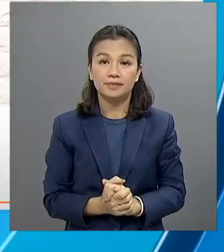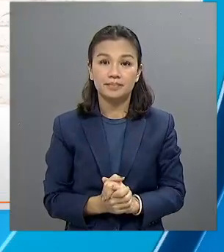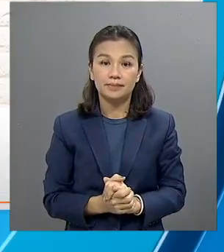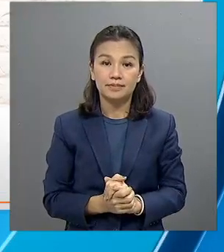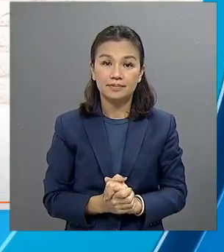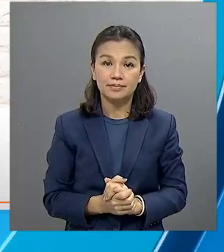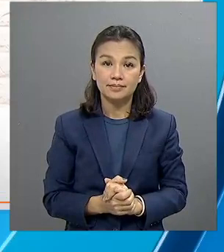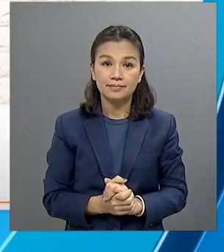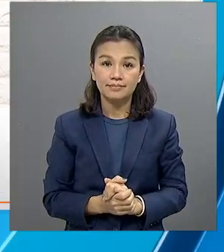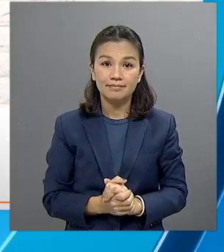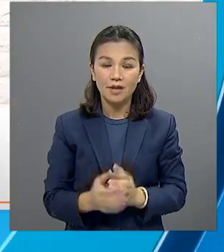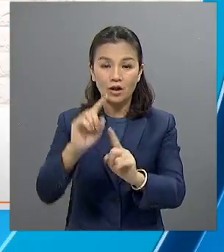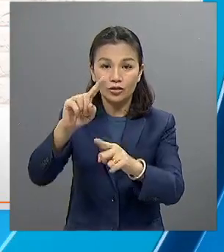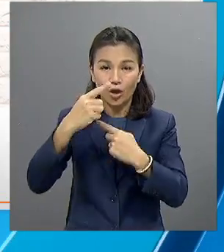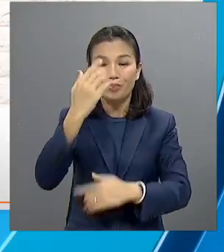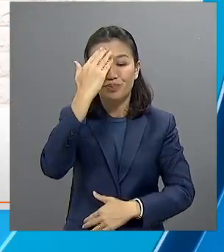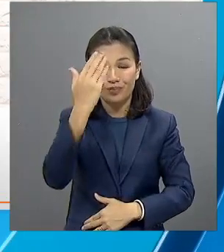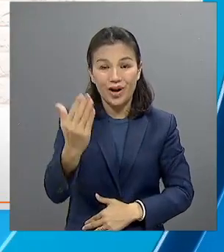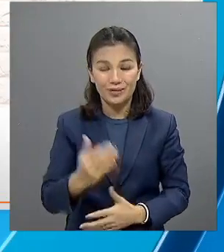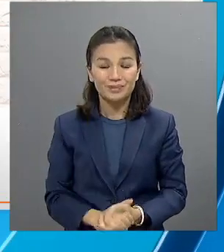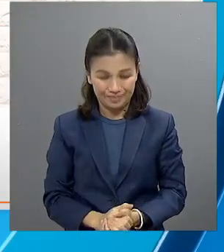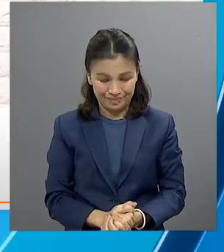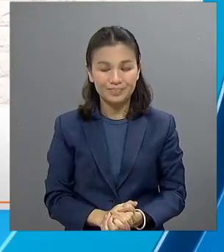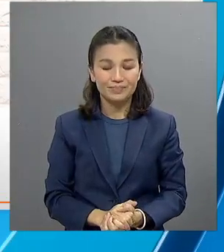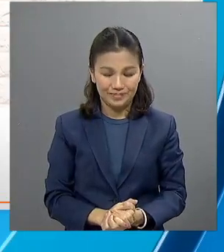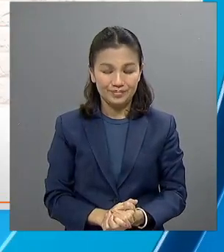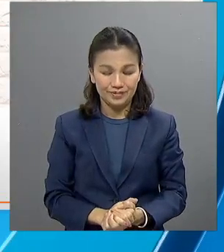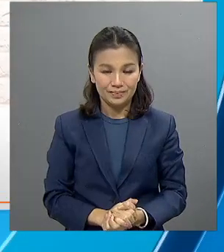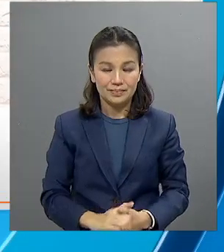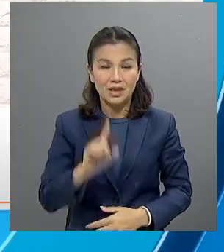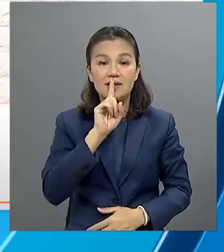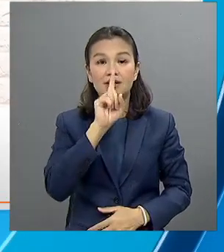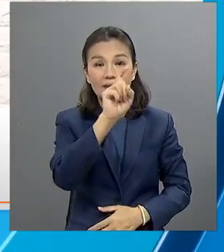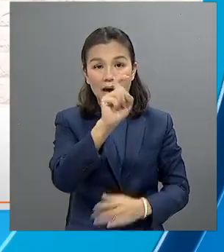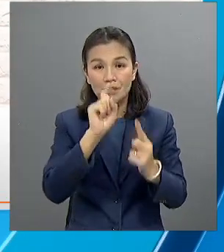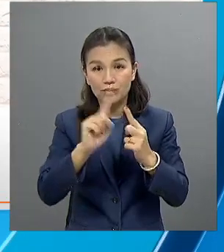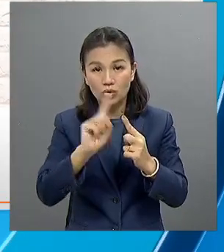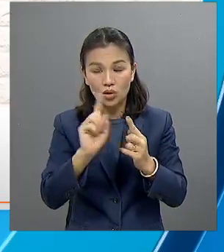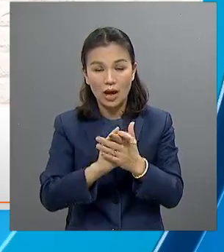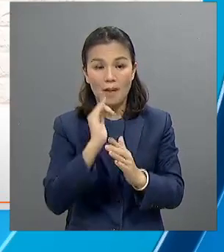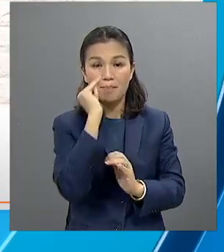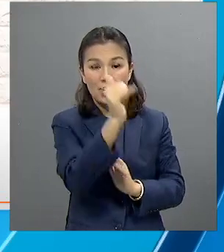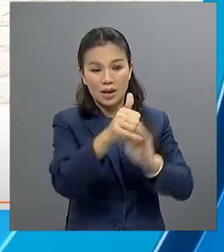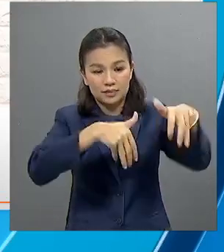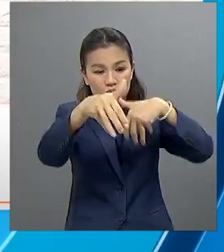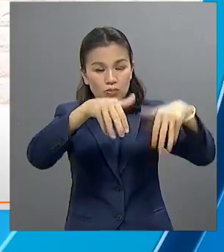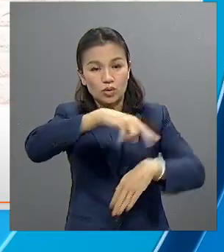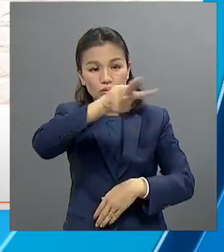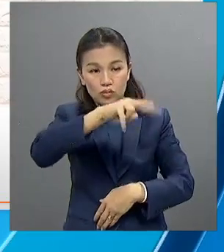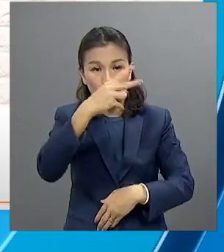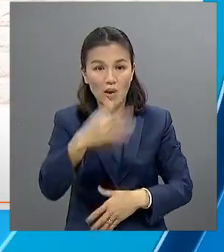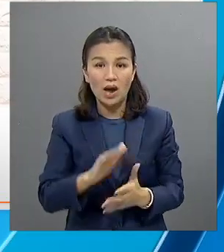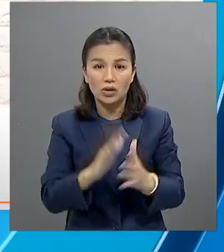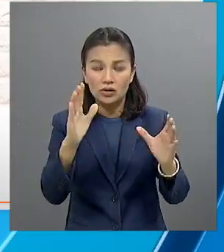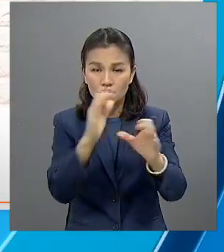ครับผมสวัสดีครับ ค่ะขอความช่วยเหลือหน่อยนะคะเห็นว่ามีการลงพื้นที่ไปกันแล้วผลเป็นอย่างไรผู้ประกอบการเขา